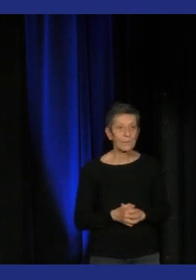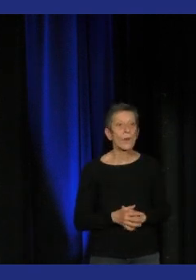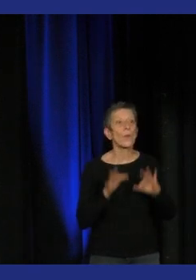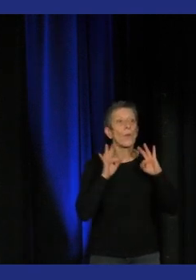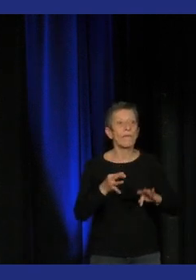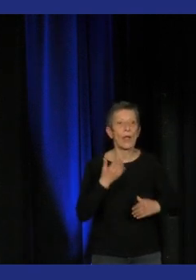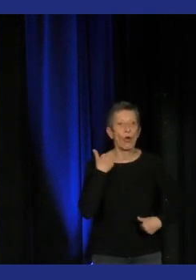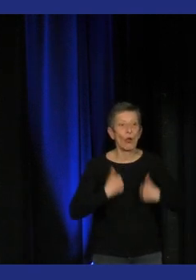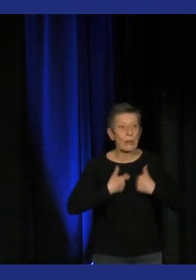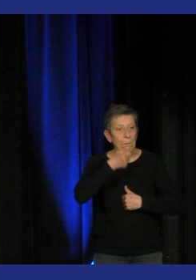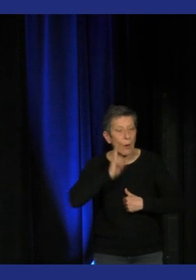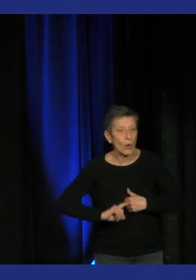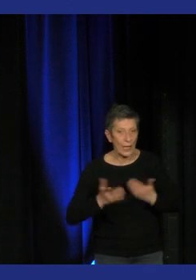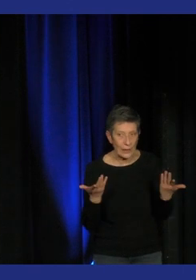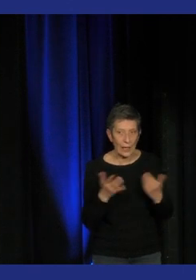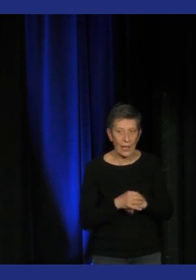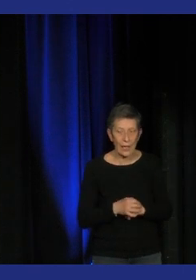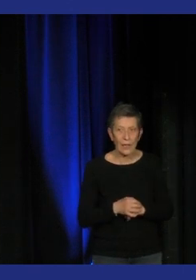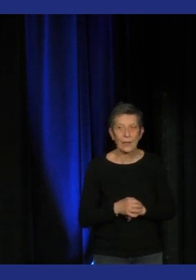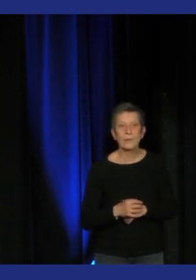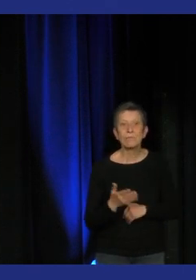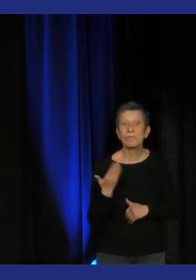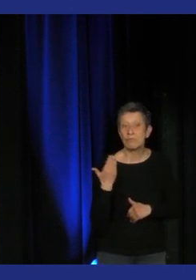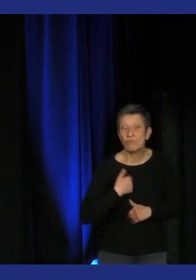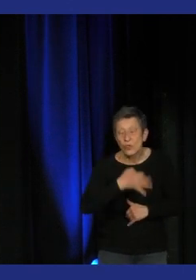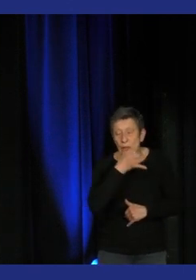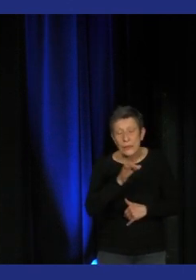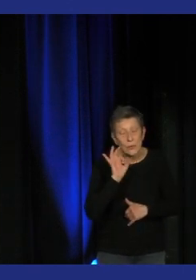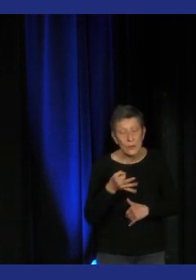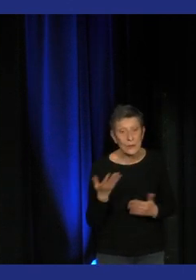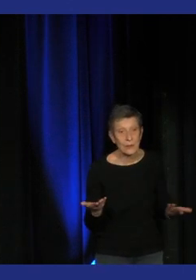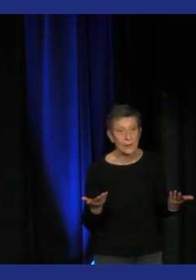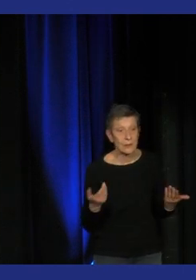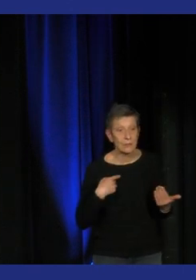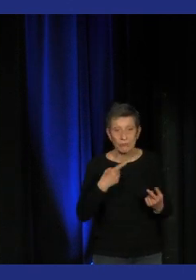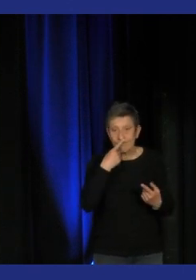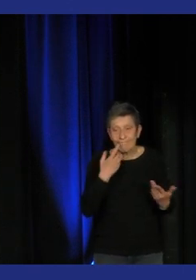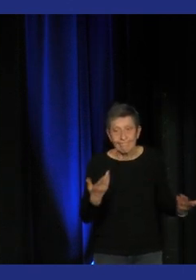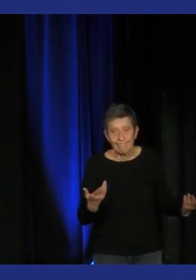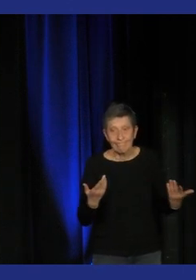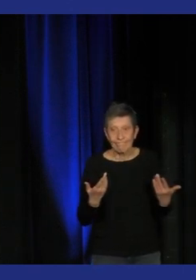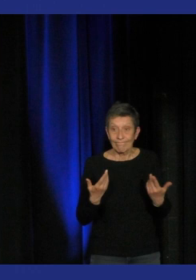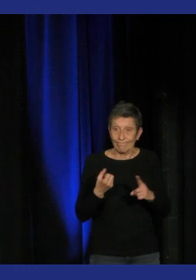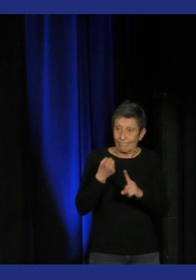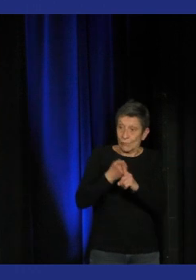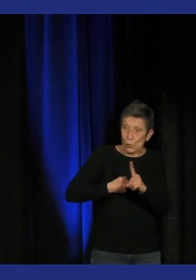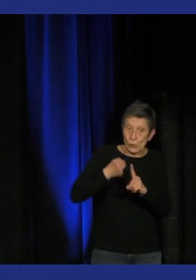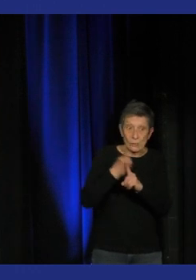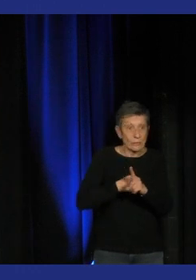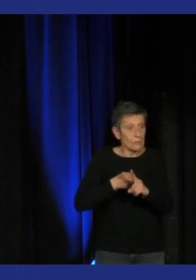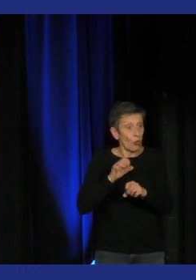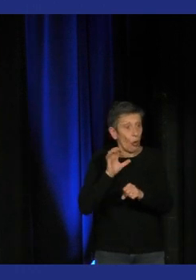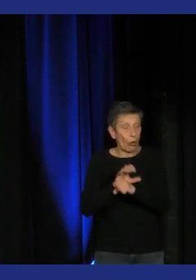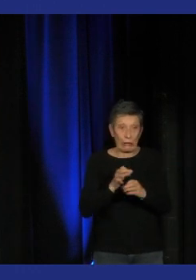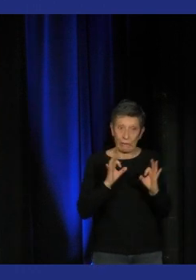l'antiparentalité, bah, comme je l'ai évoqué tout à l'heure, oui, je pense que les luttes antivalidistes autour de la